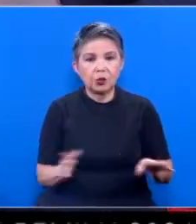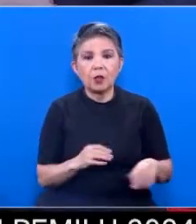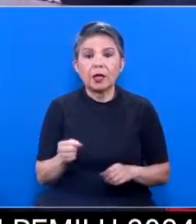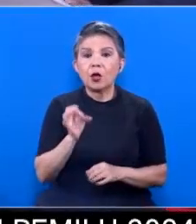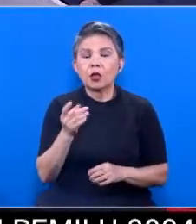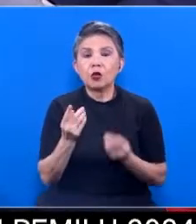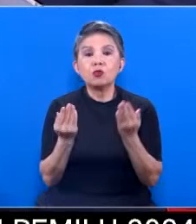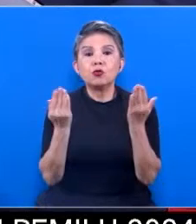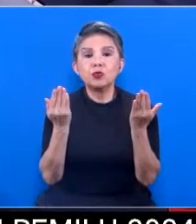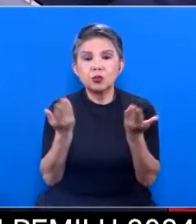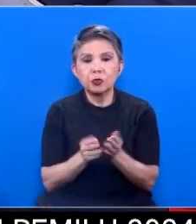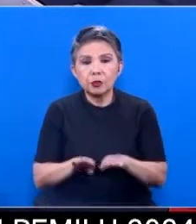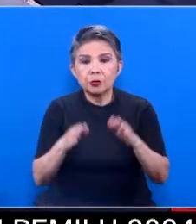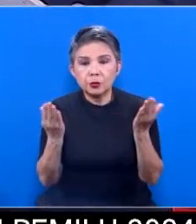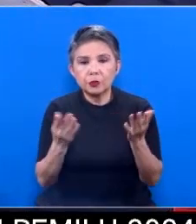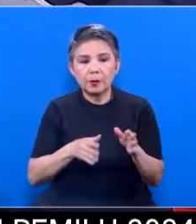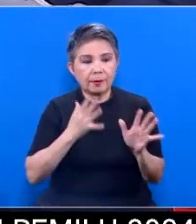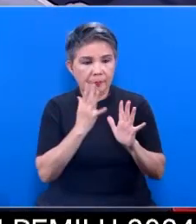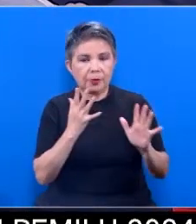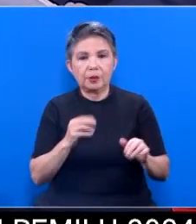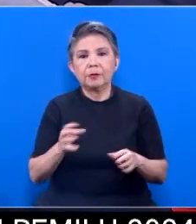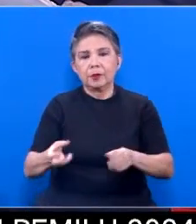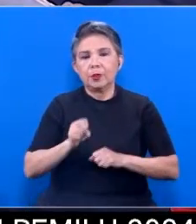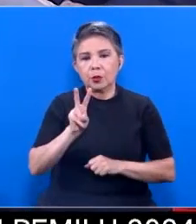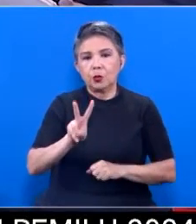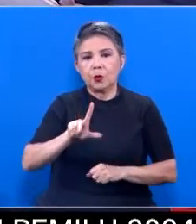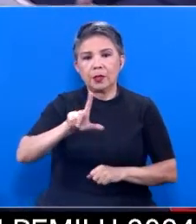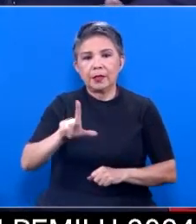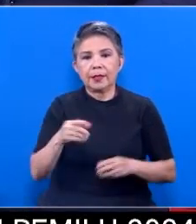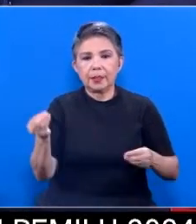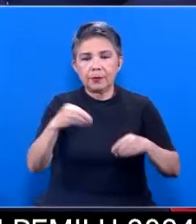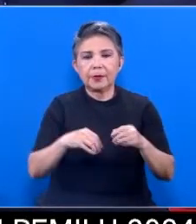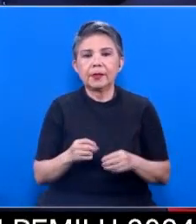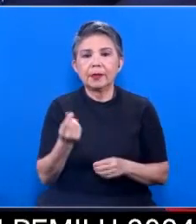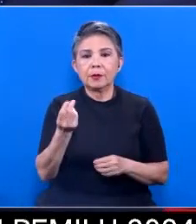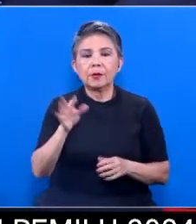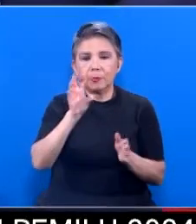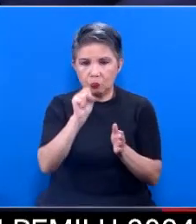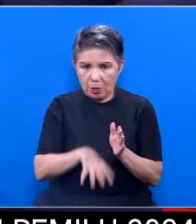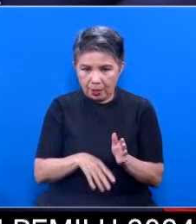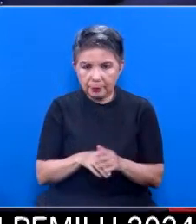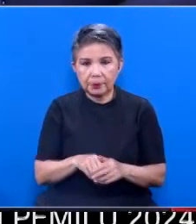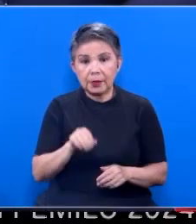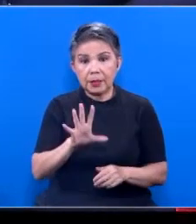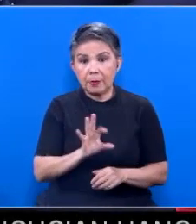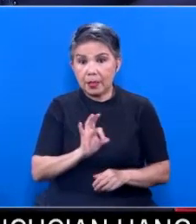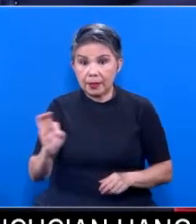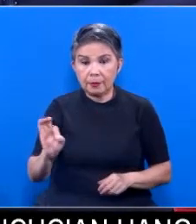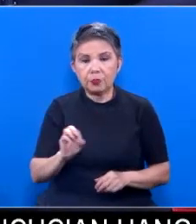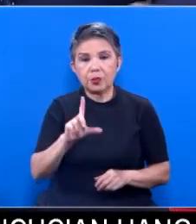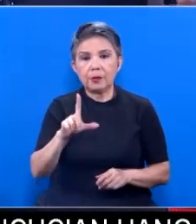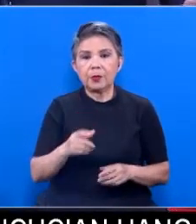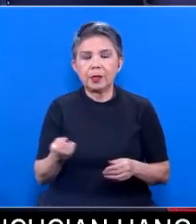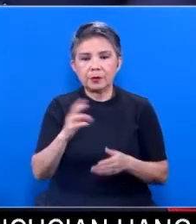Tengah, warga juga antri untuk memperoleh 2 liter minyak goreng kemasan dengan harga lebih murah. Sedikitnya 5.000 liter minyak